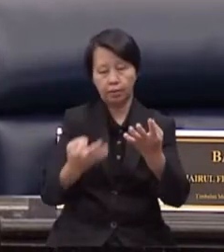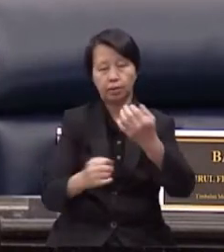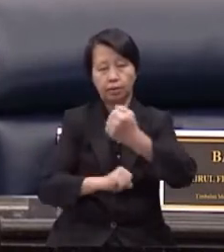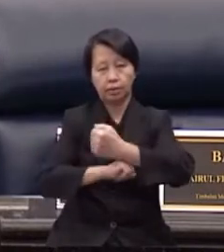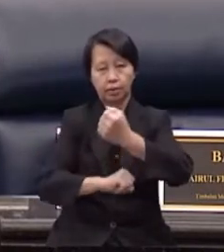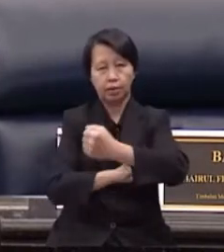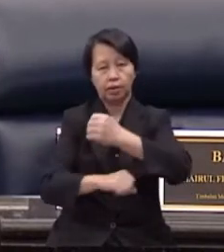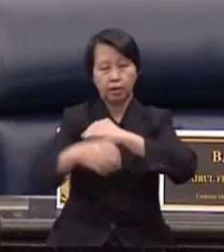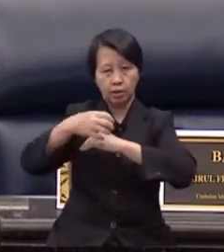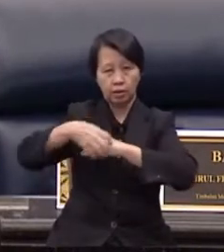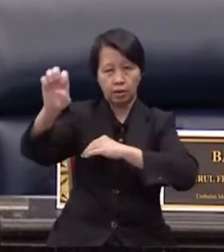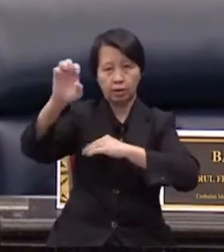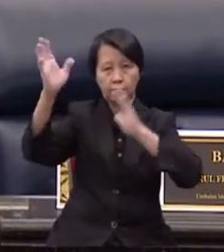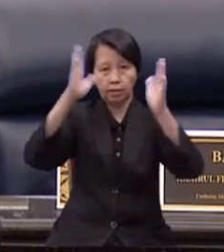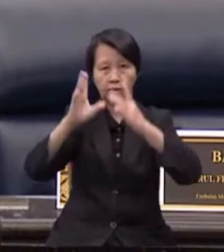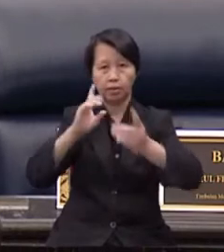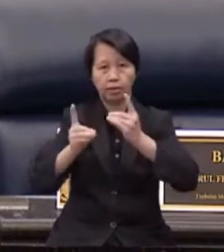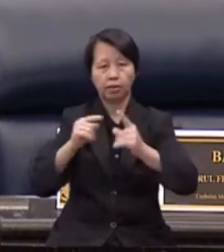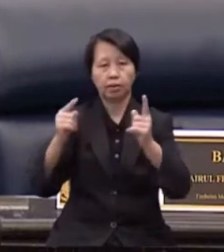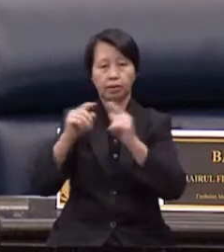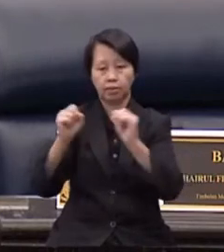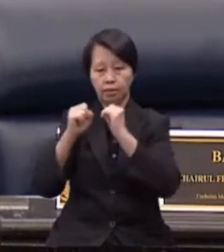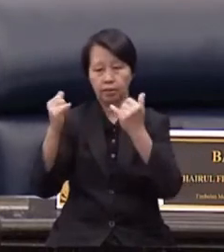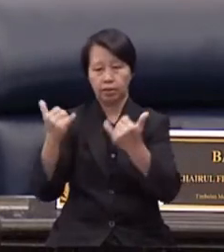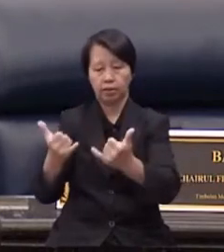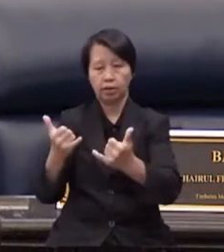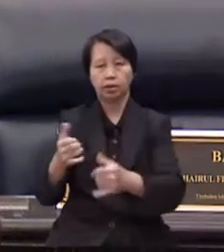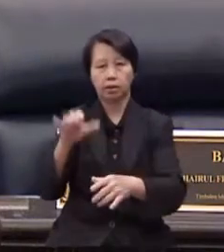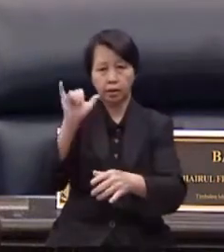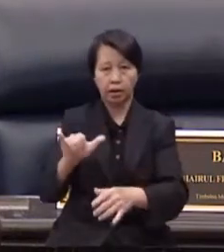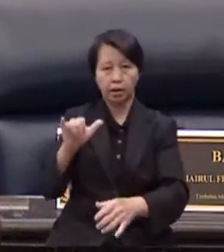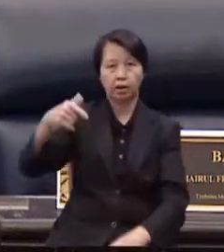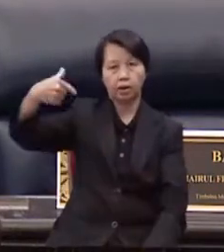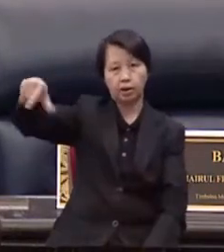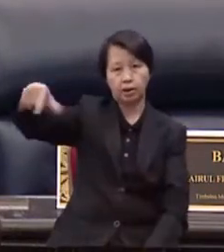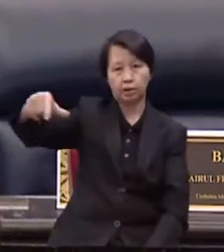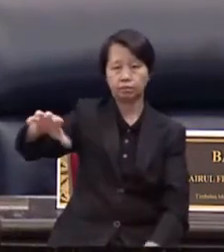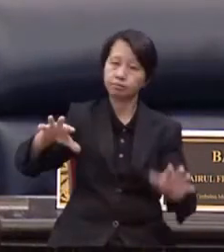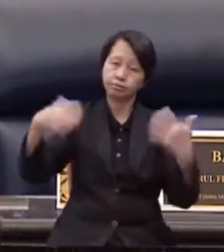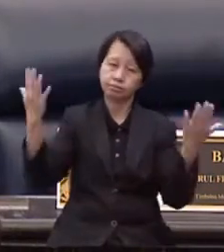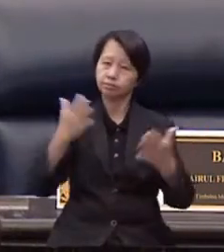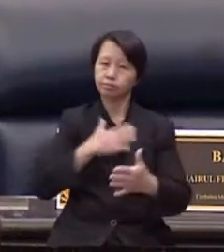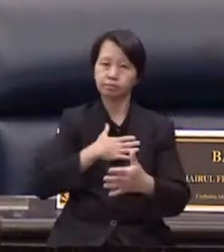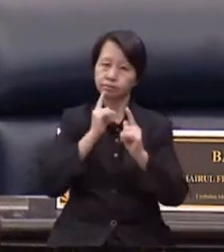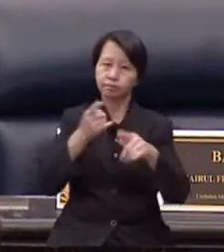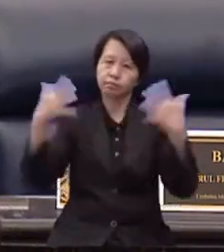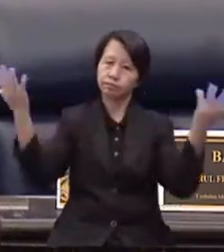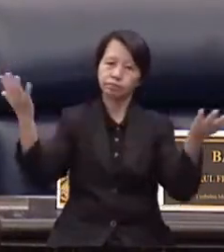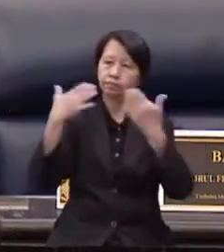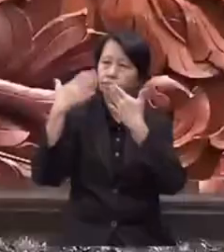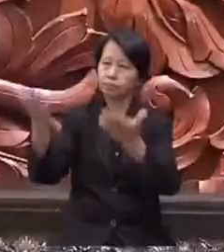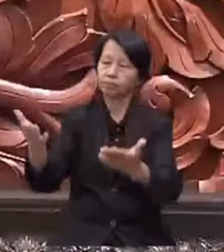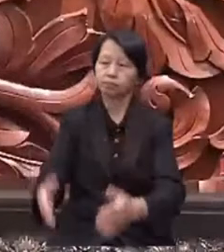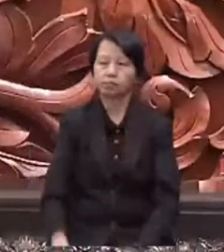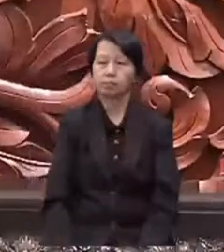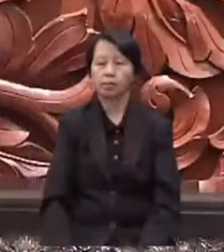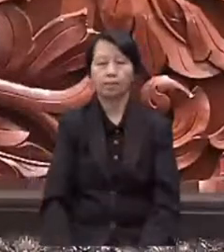ekspor Malaysia digital kepada Syarikat yang berkelahirkan sekian jawaban saya terima kasih